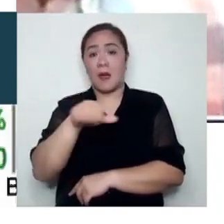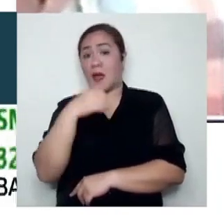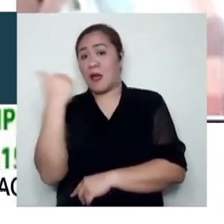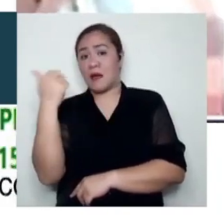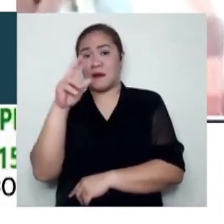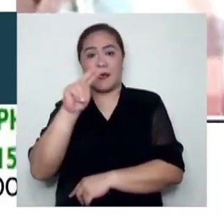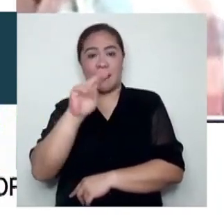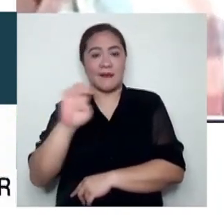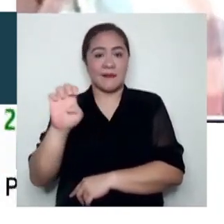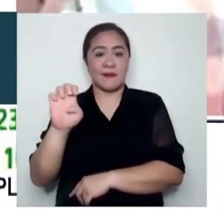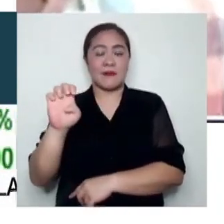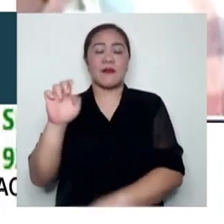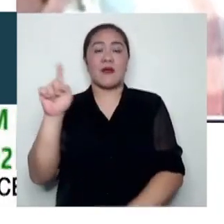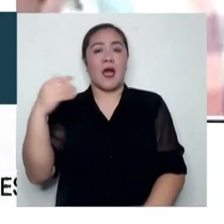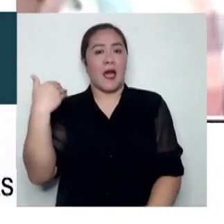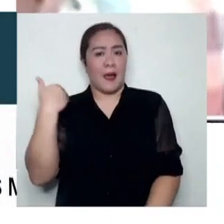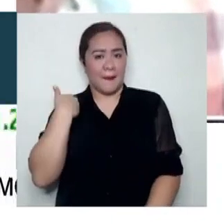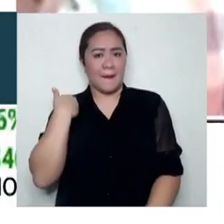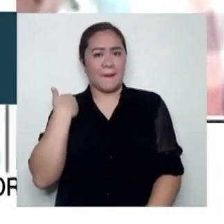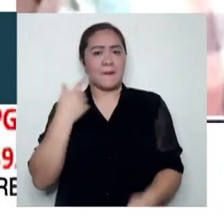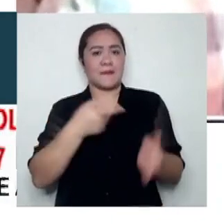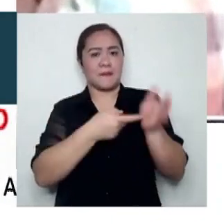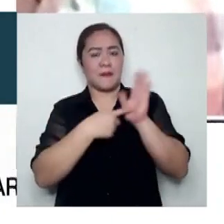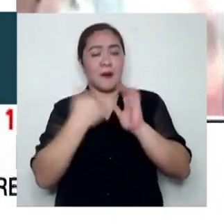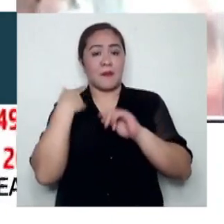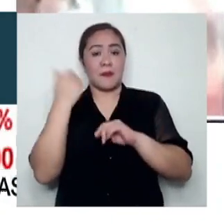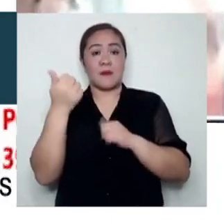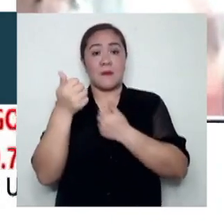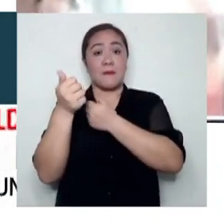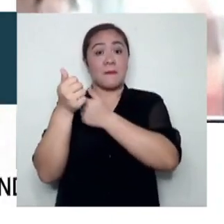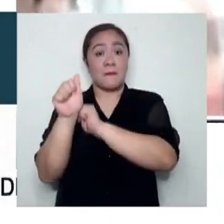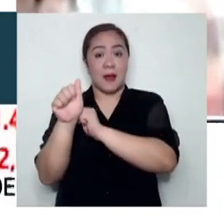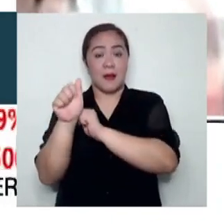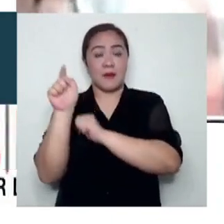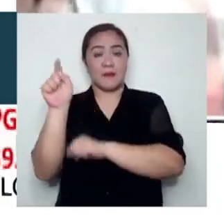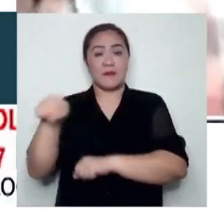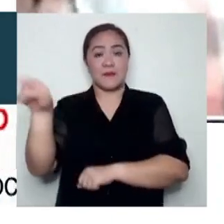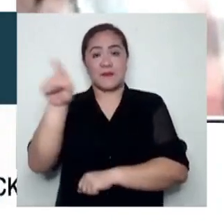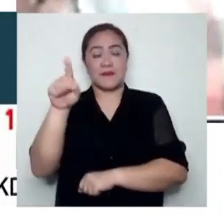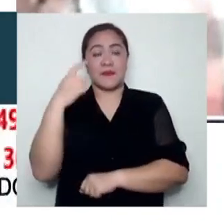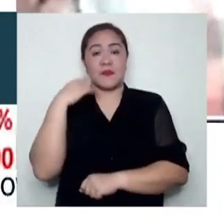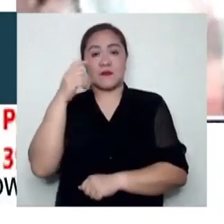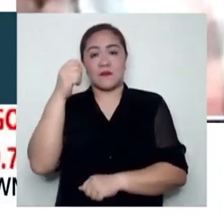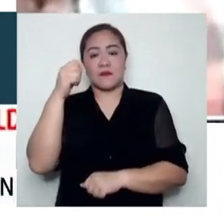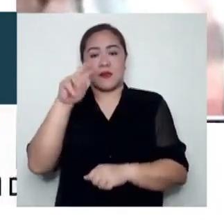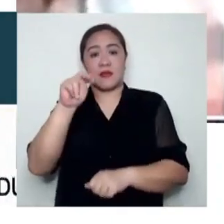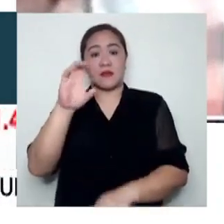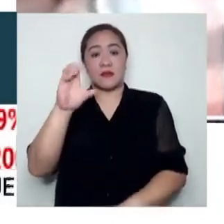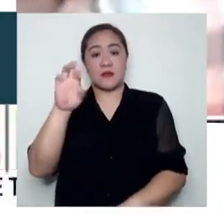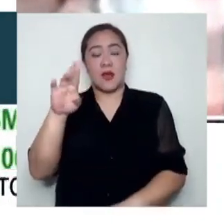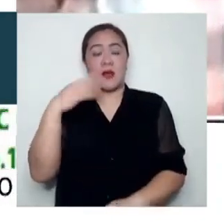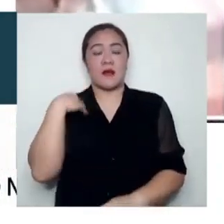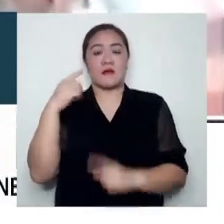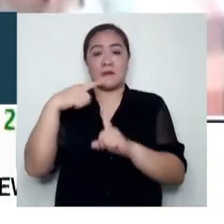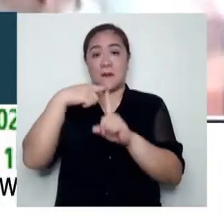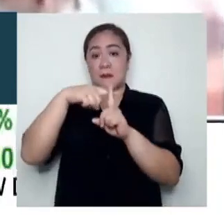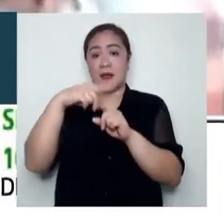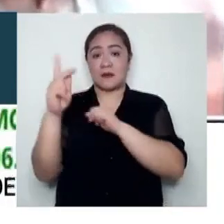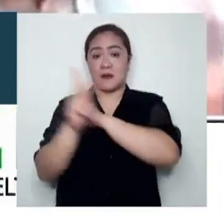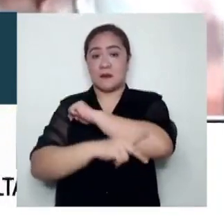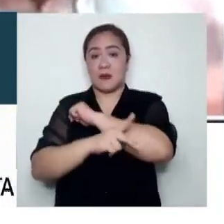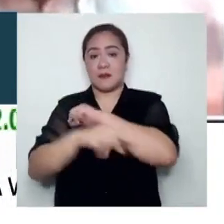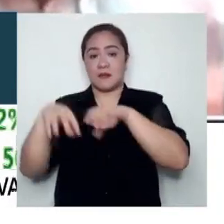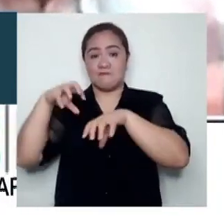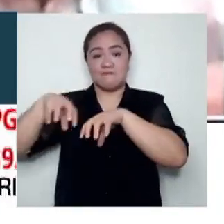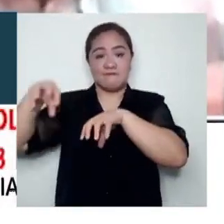Ecija. Yun pong mga nasa NCR plus provinces sa mga katabi nilang mga probinsya. Dito po